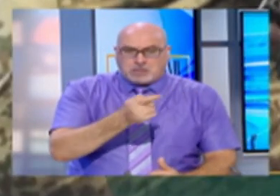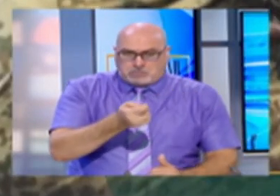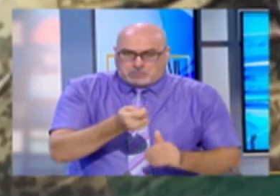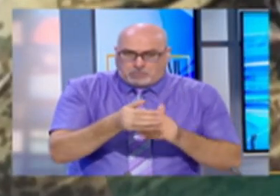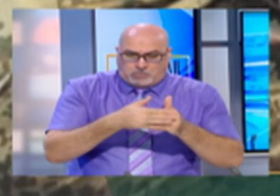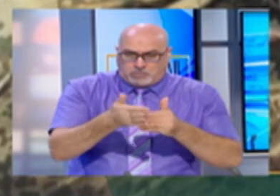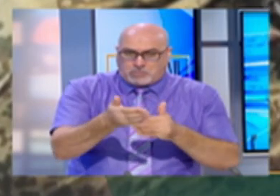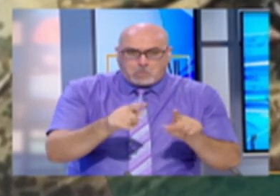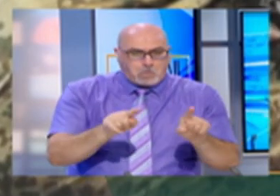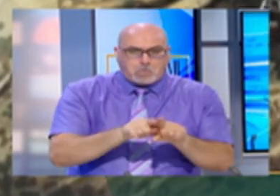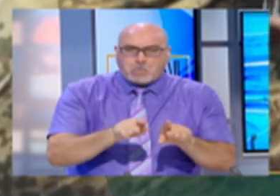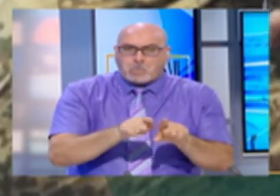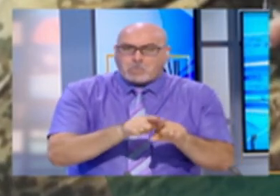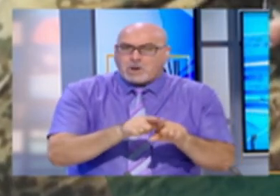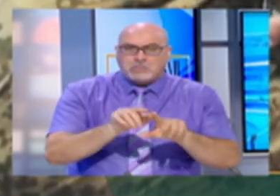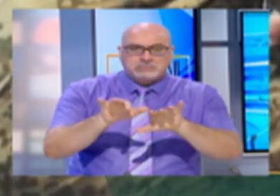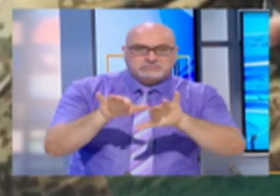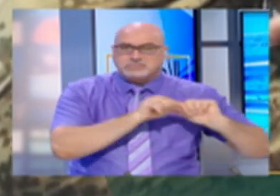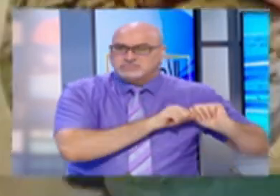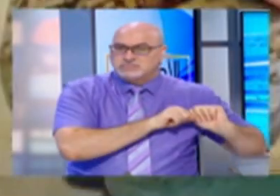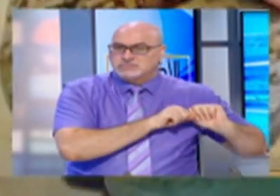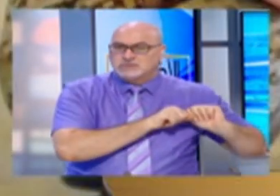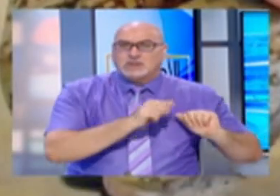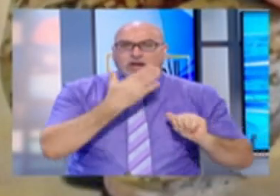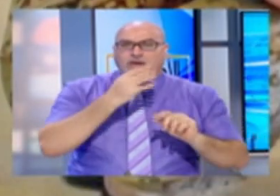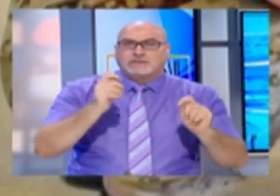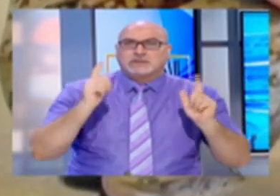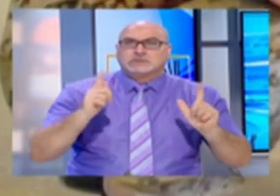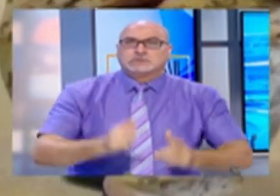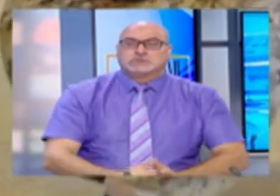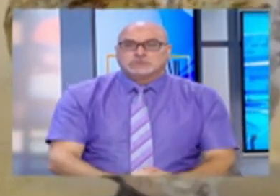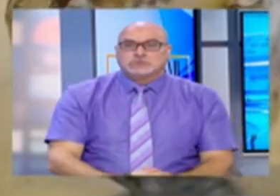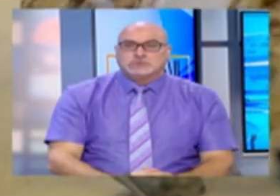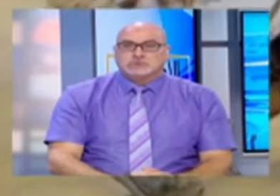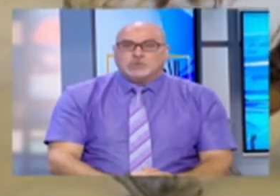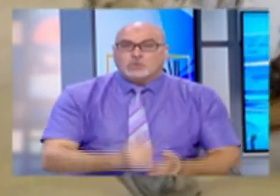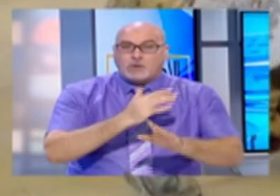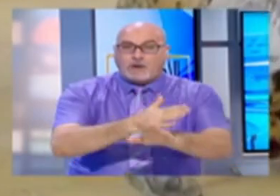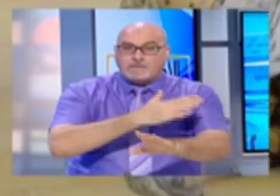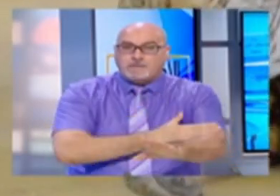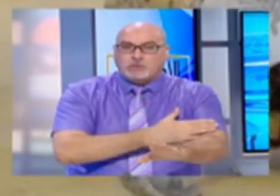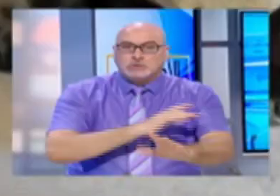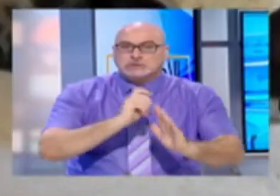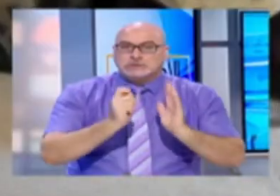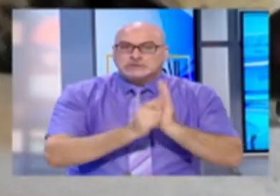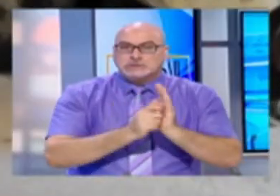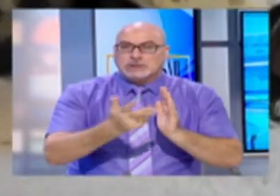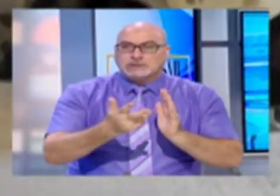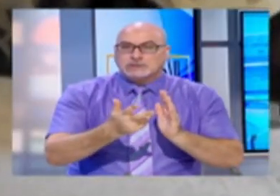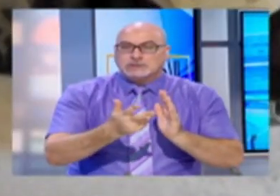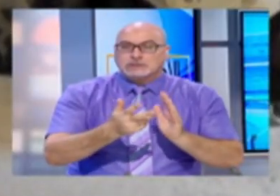على ما يبدو من إتمام انسحابه من أفغانستان، مستبقا بفترة كبيرة